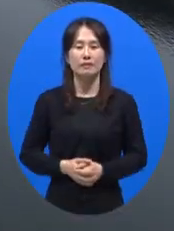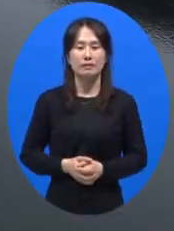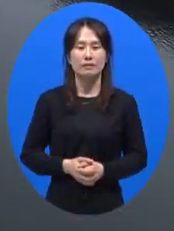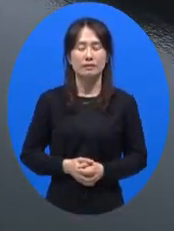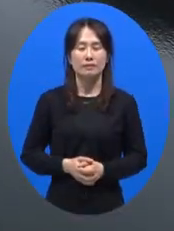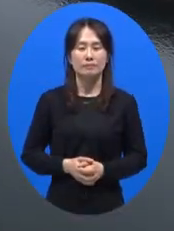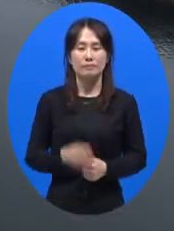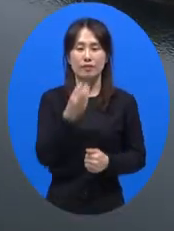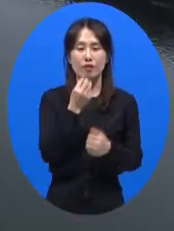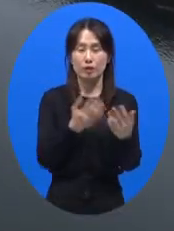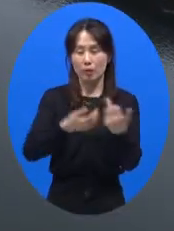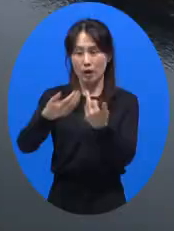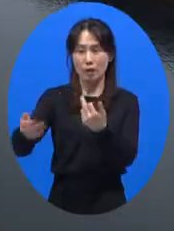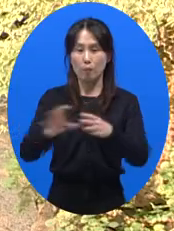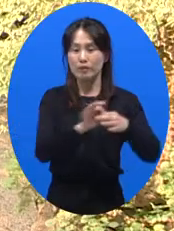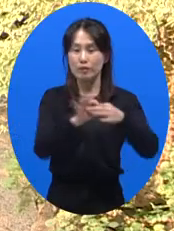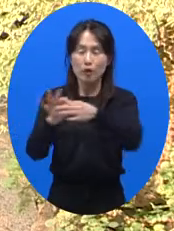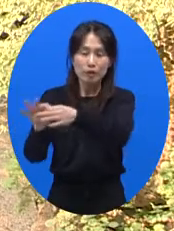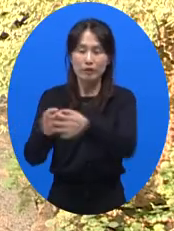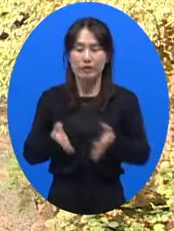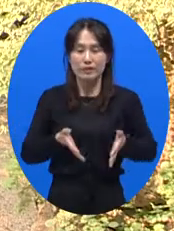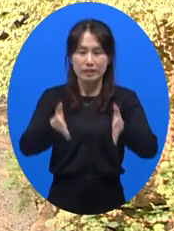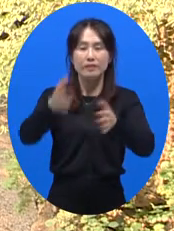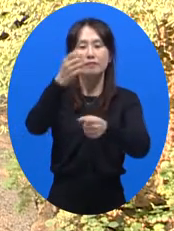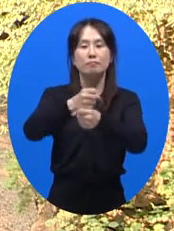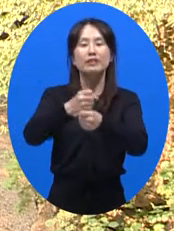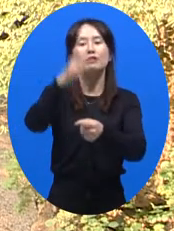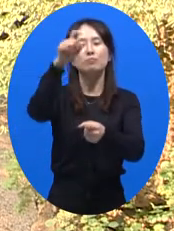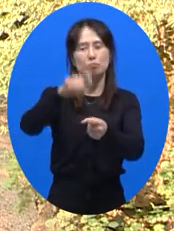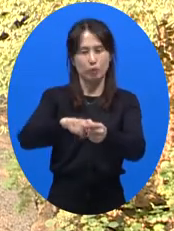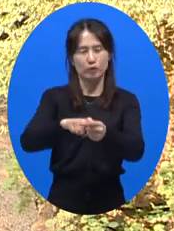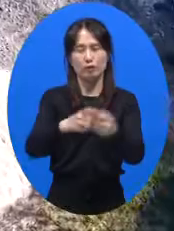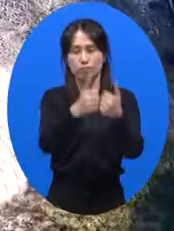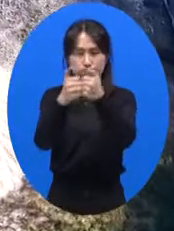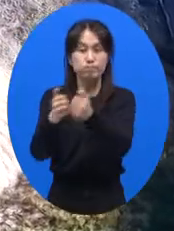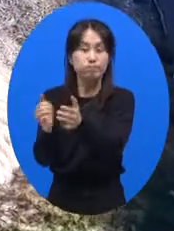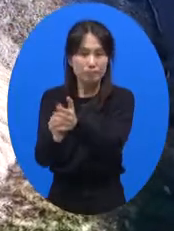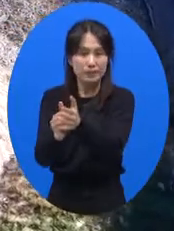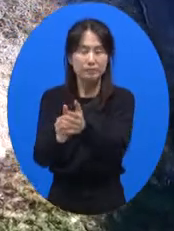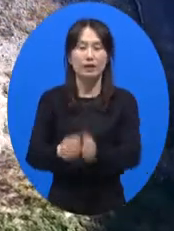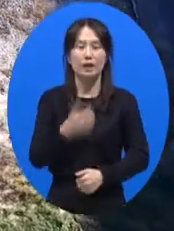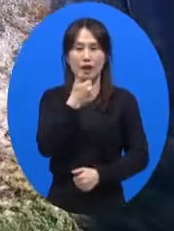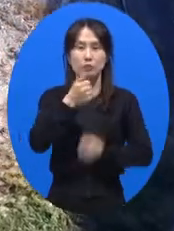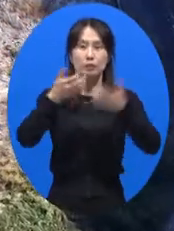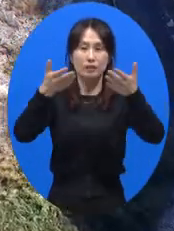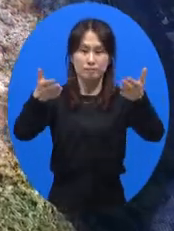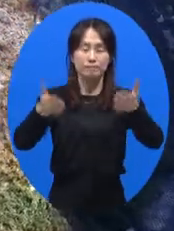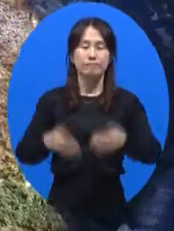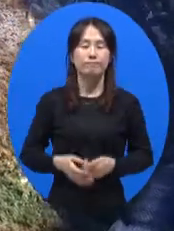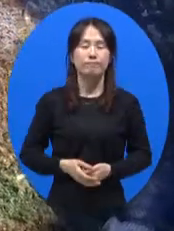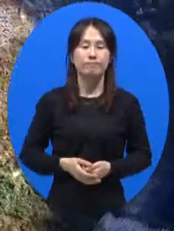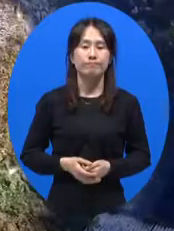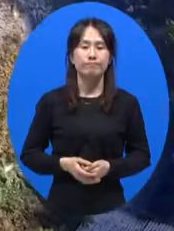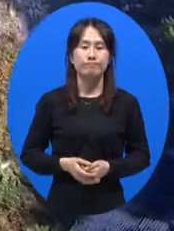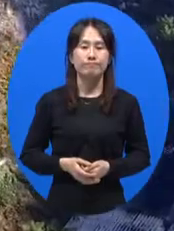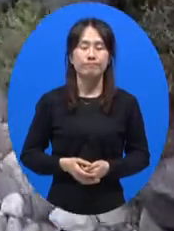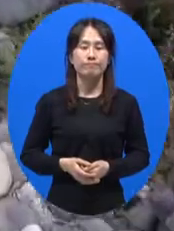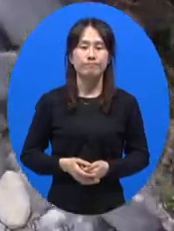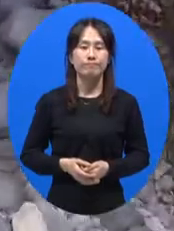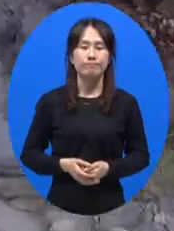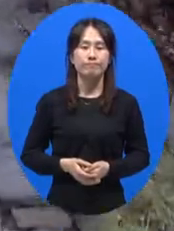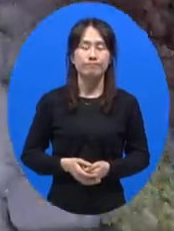주상절리 킬과 폭포 등 대자연 으로 이루어진 한탄강 세계지질공원 아름다운 자연경관으로 2020년 7월